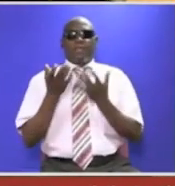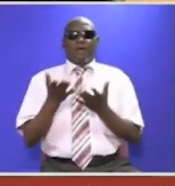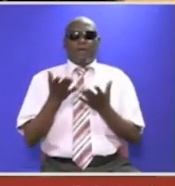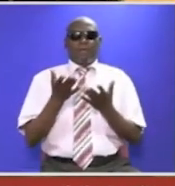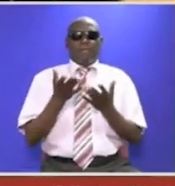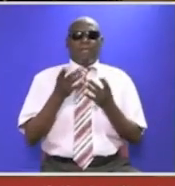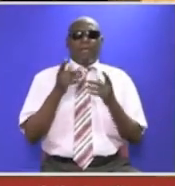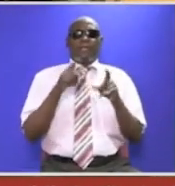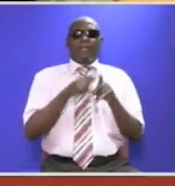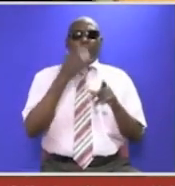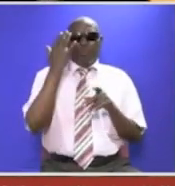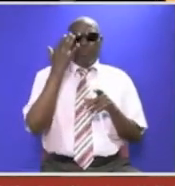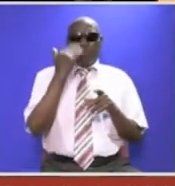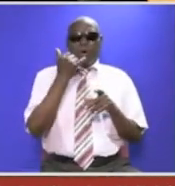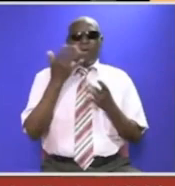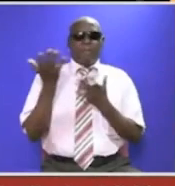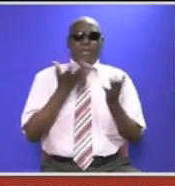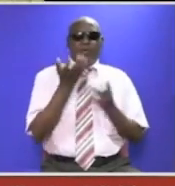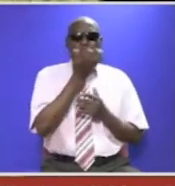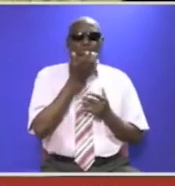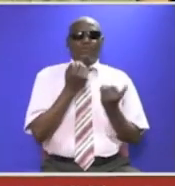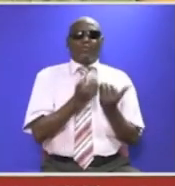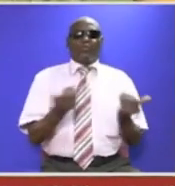Liposa tulikuja na uji wa watoto.